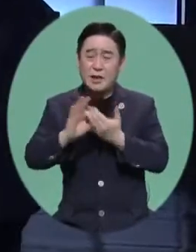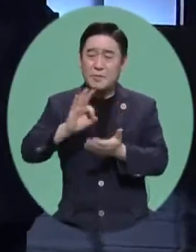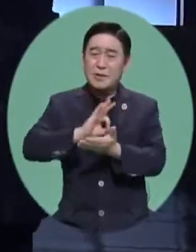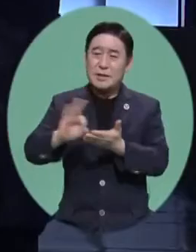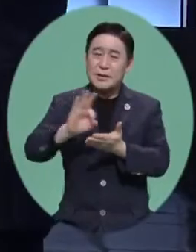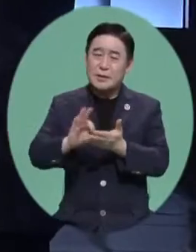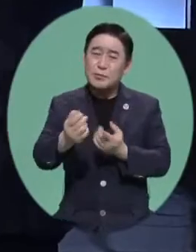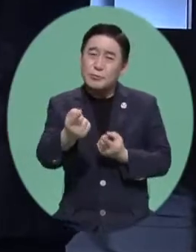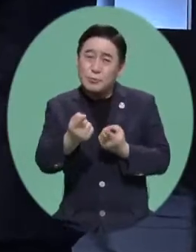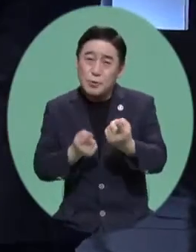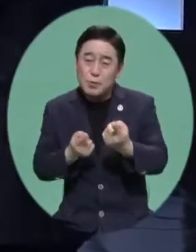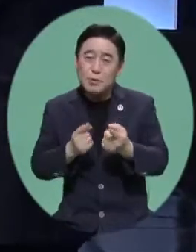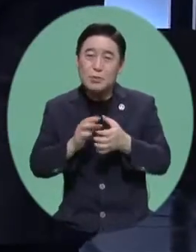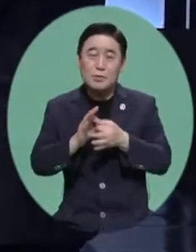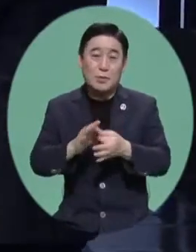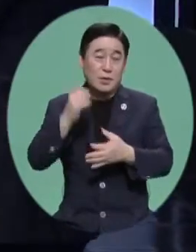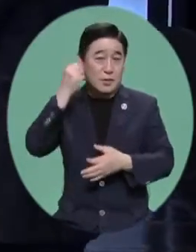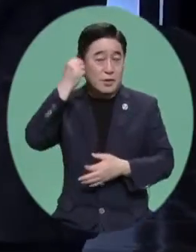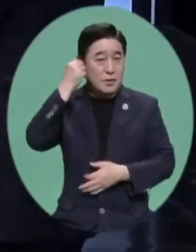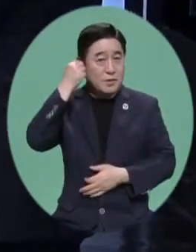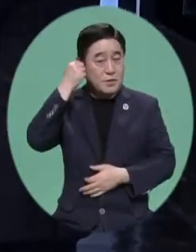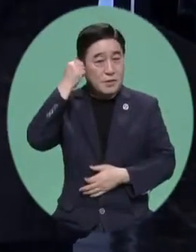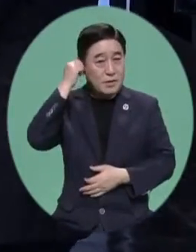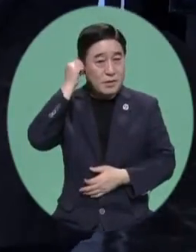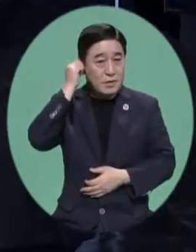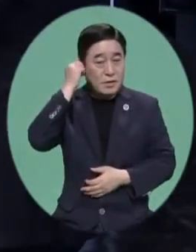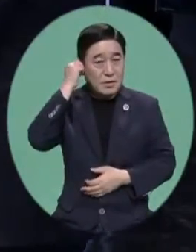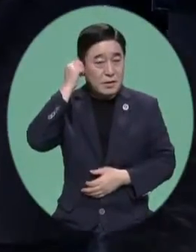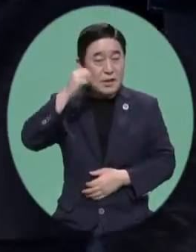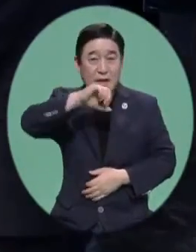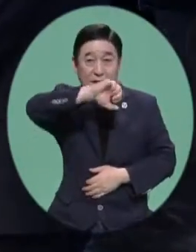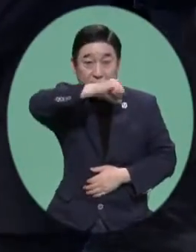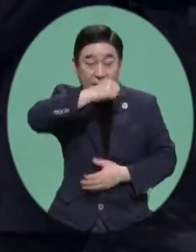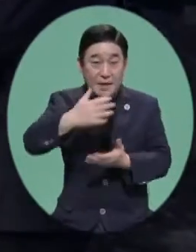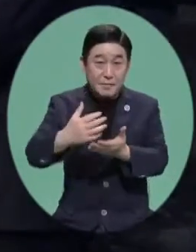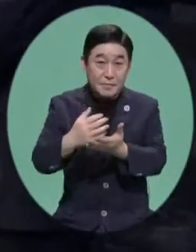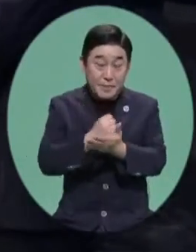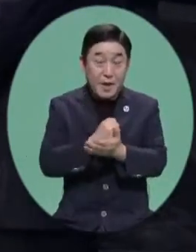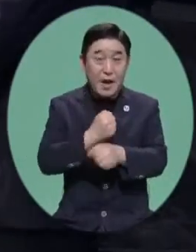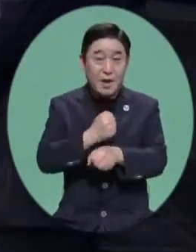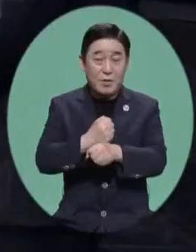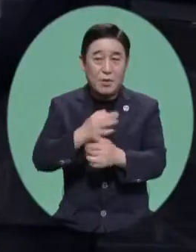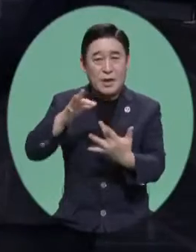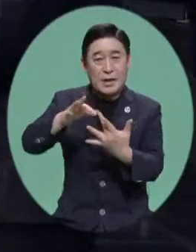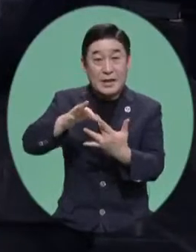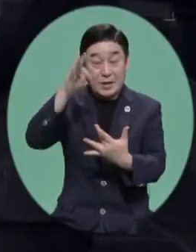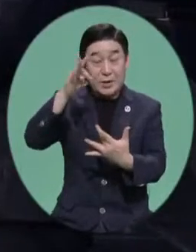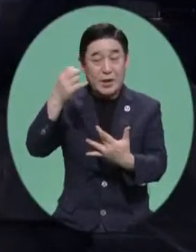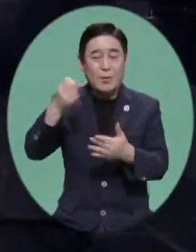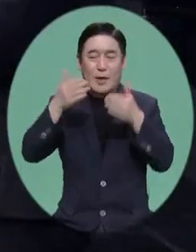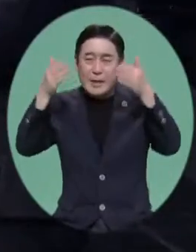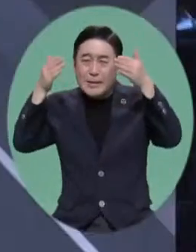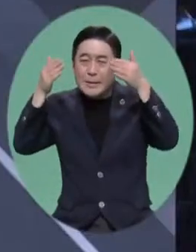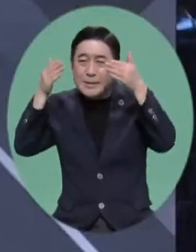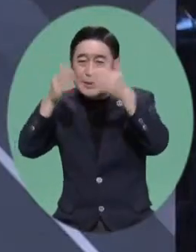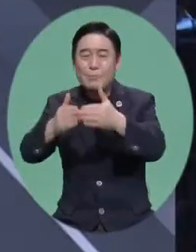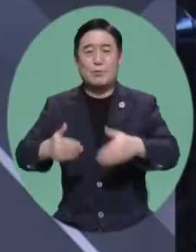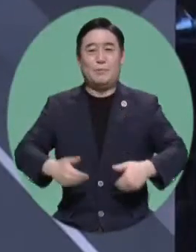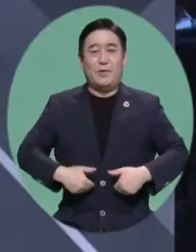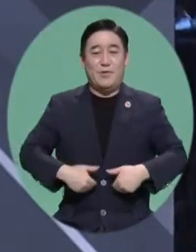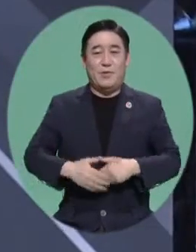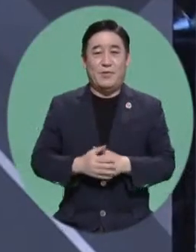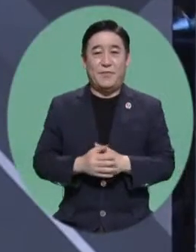조정을 통해서 이재권 조달을 하고 에 직 천 택과 집중을 이제 해야